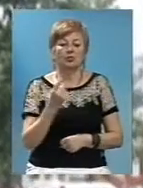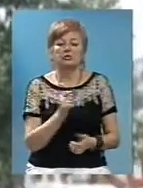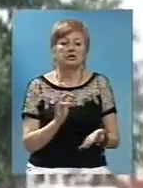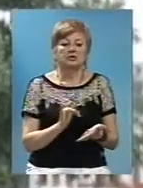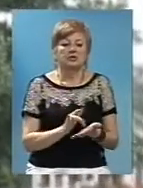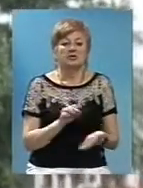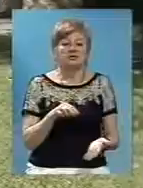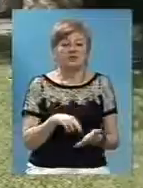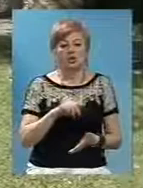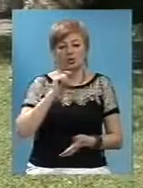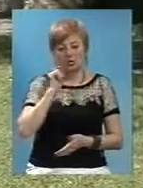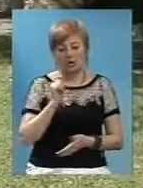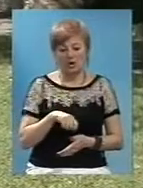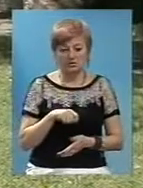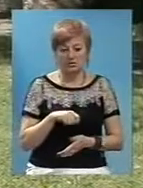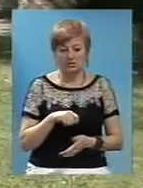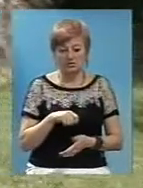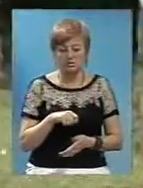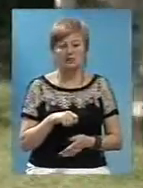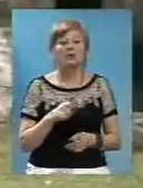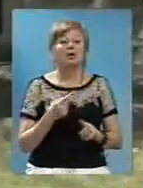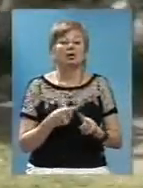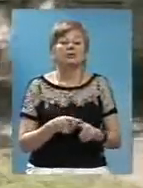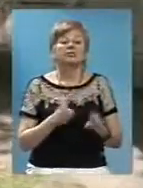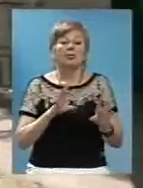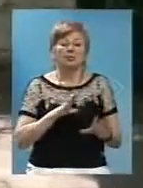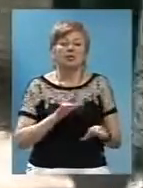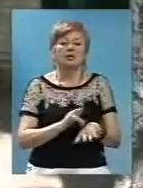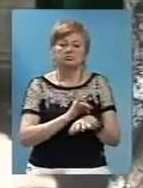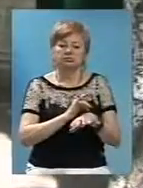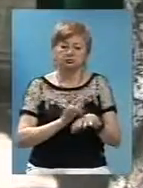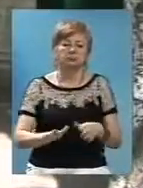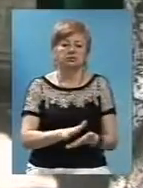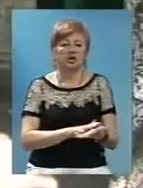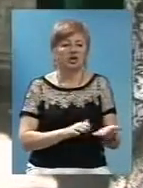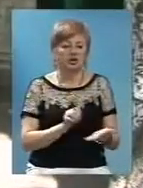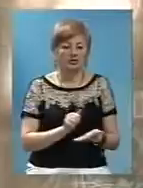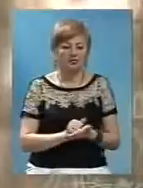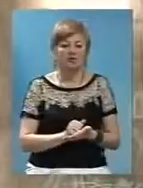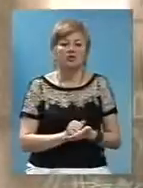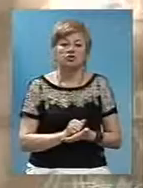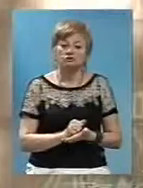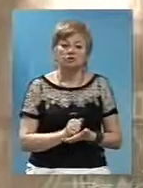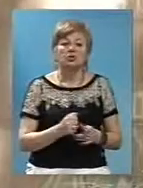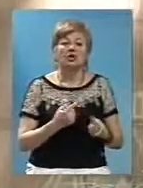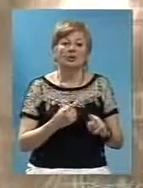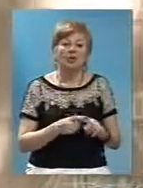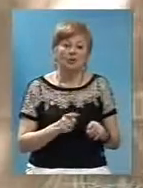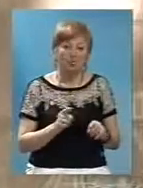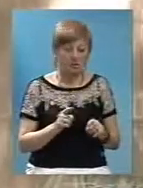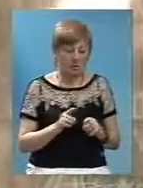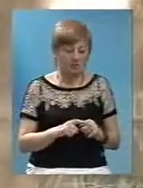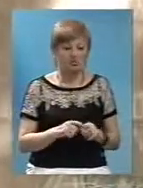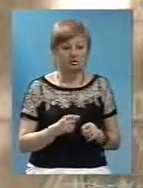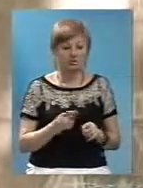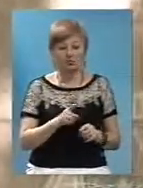стали українські землі. Її метою була фізична ліквідація ворожих до радянської влади соціальних груп. Точна кількість жертв серед населення